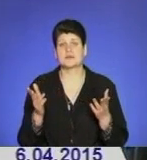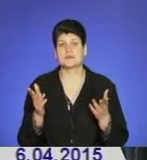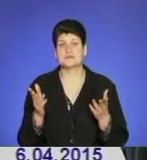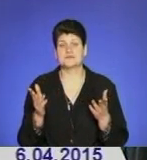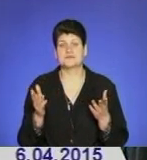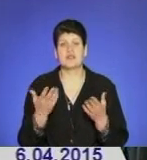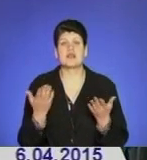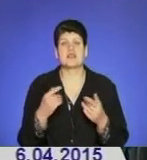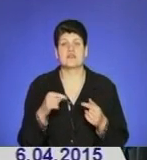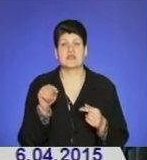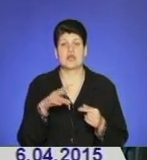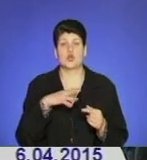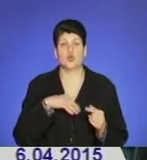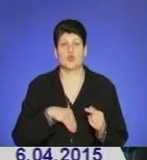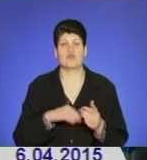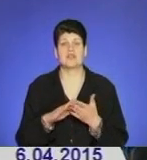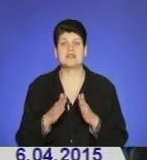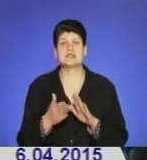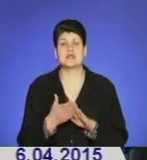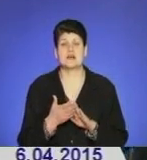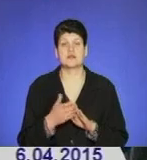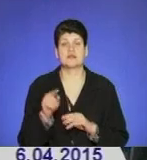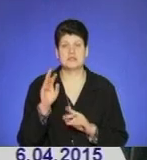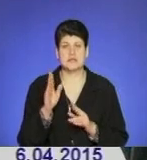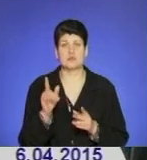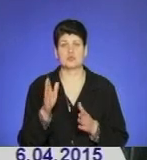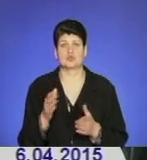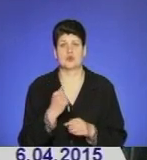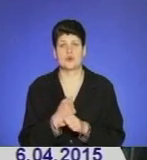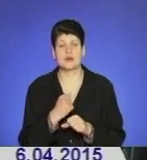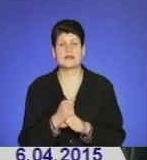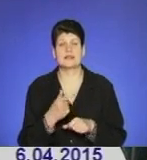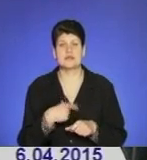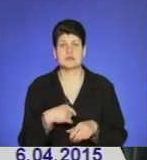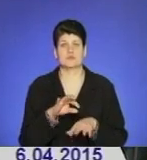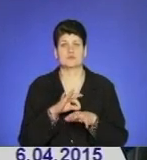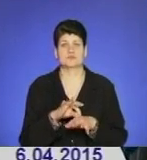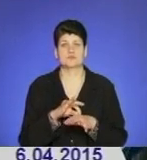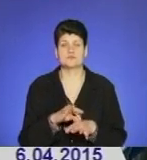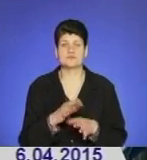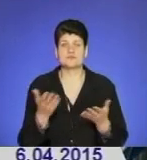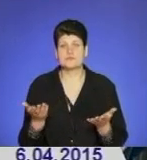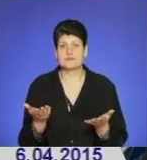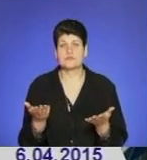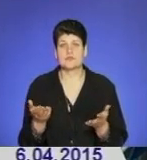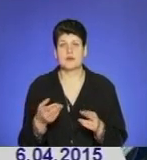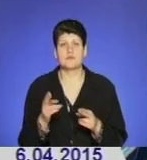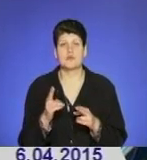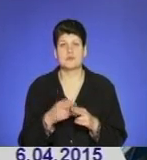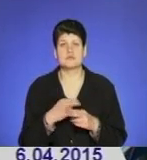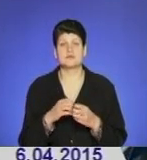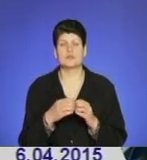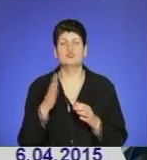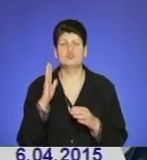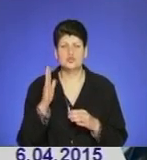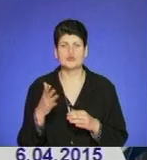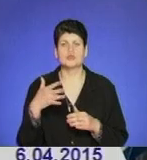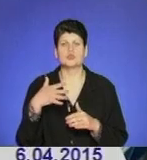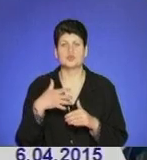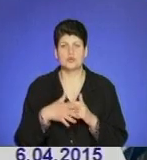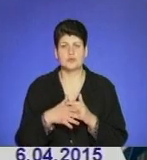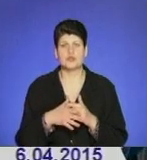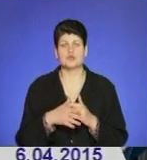який в неї духовний стан, так вона буде робити і так вона буде поводитися, тому що, безумовно, вона повинна розуміти, що вона